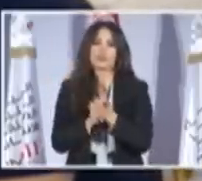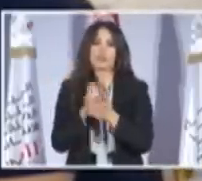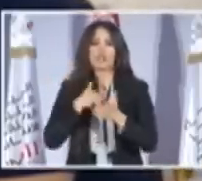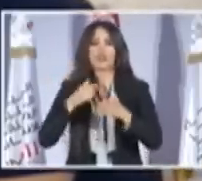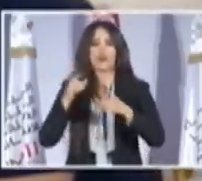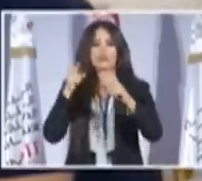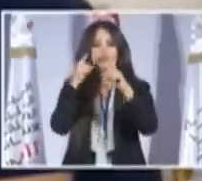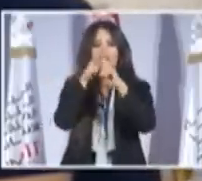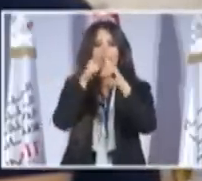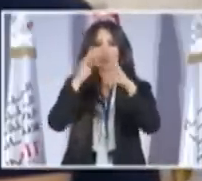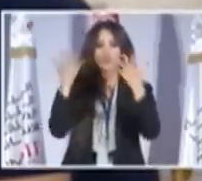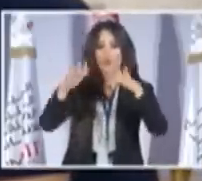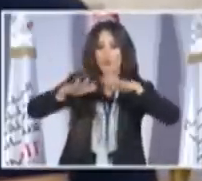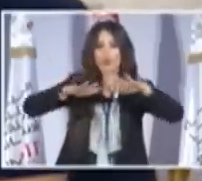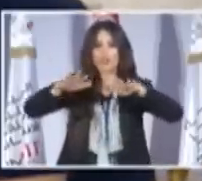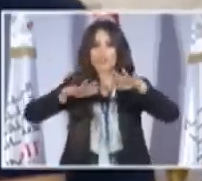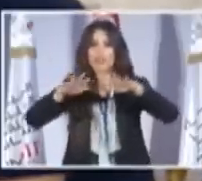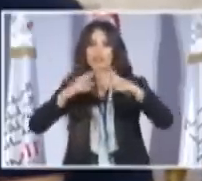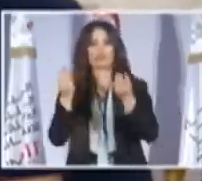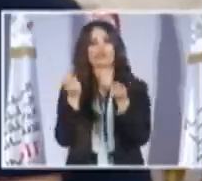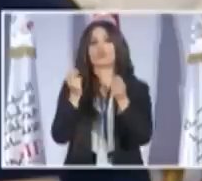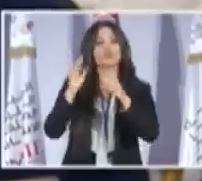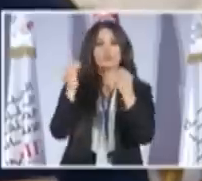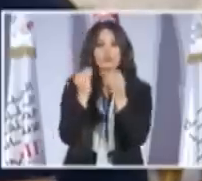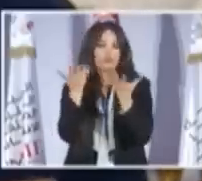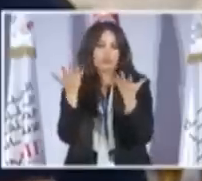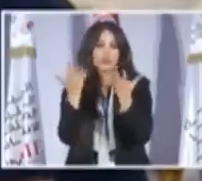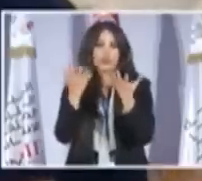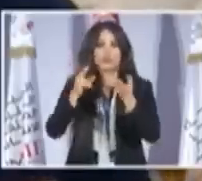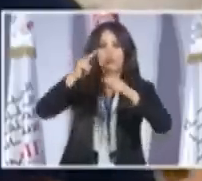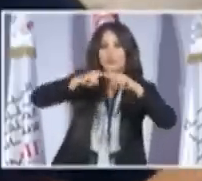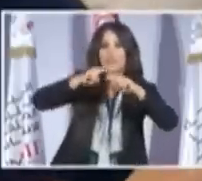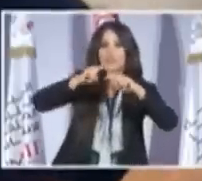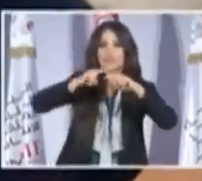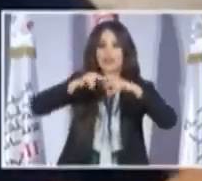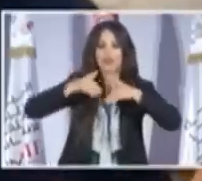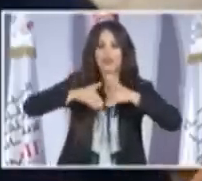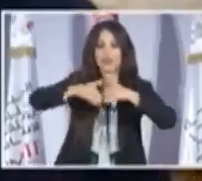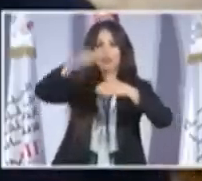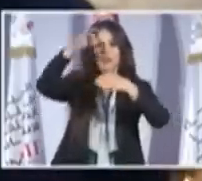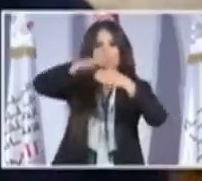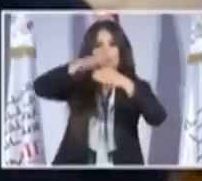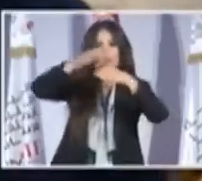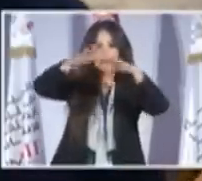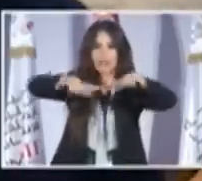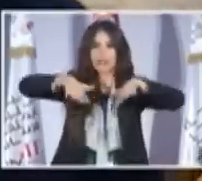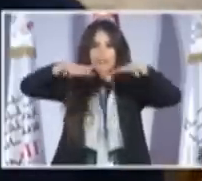تشريعيه شو الاخطاء اللي قمت بها خلال الحمله الرئاسيه